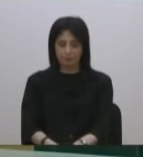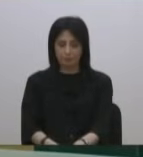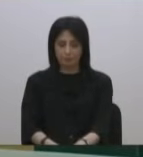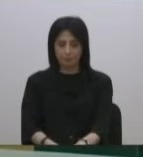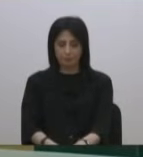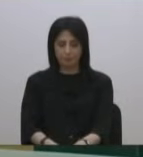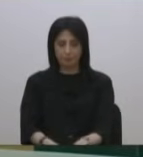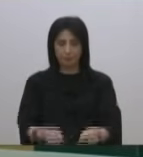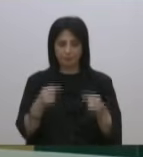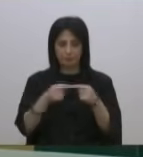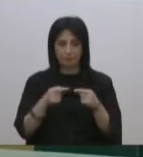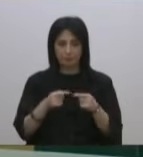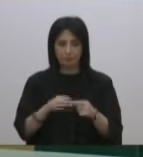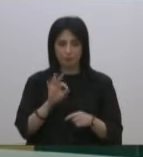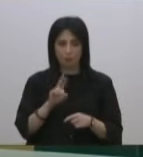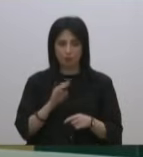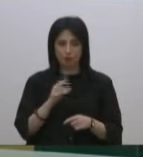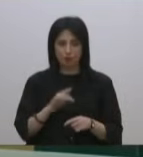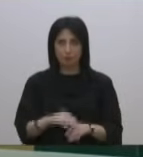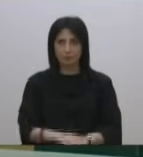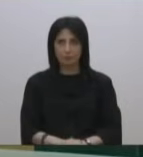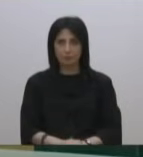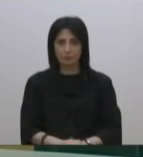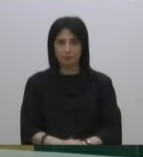მადლობა, დაზუსტებები, ბექა ოდიშორი.